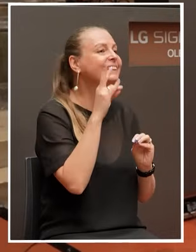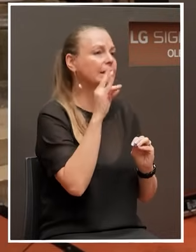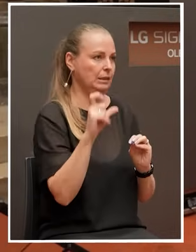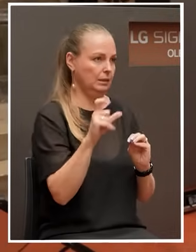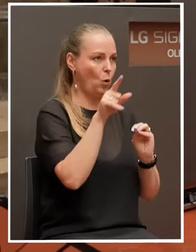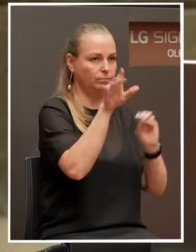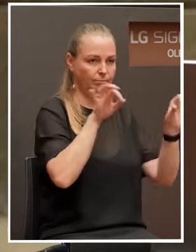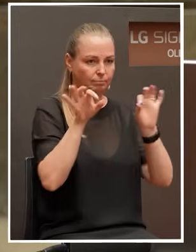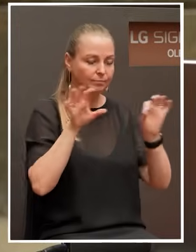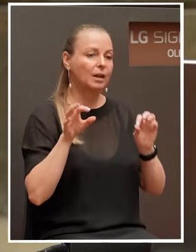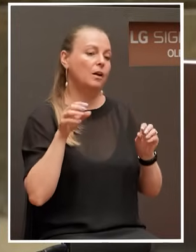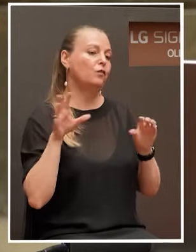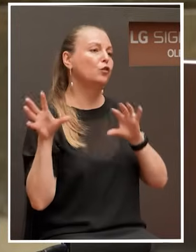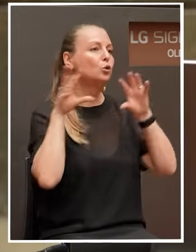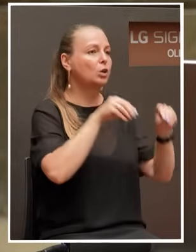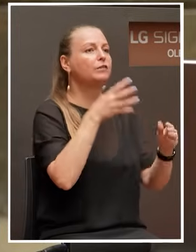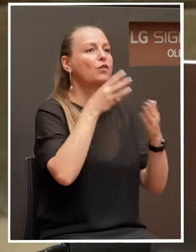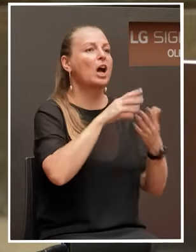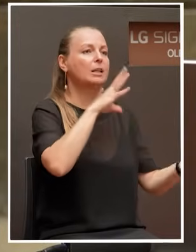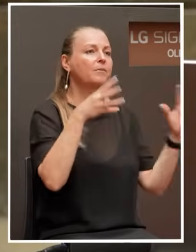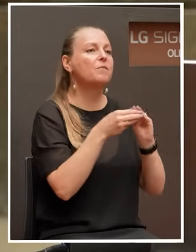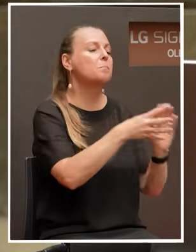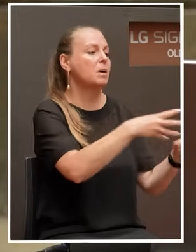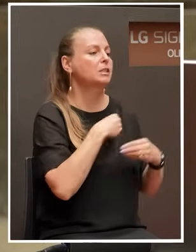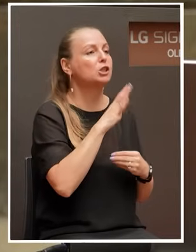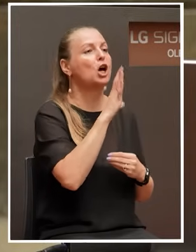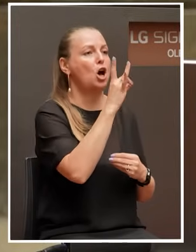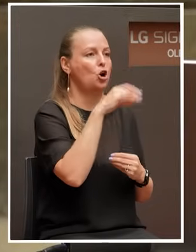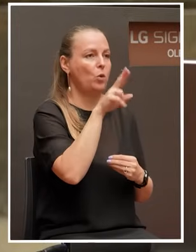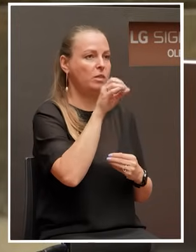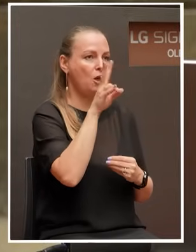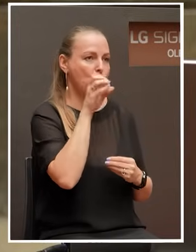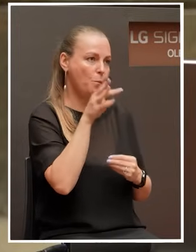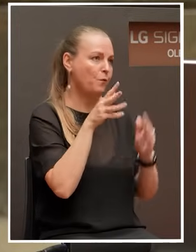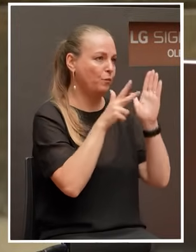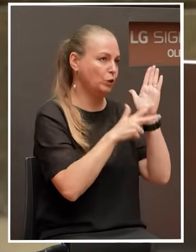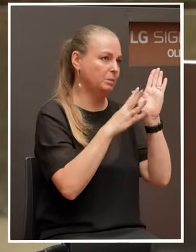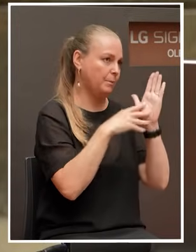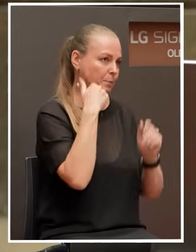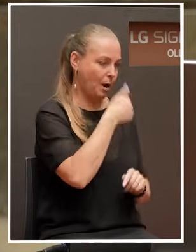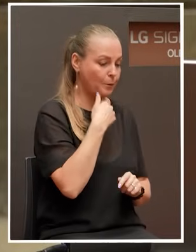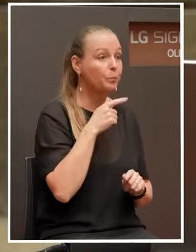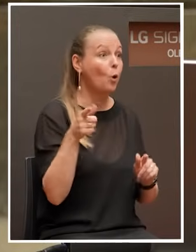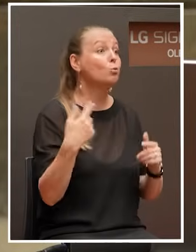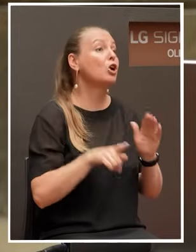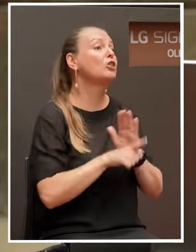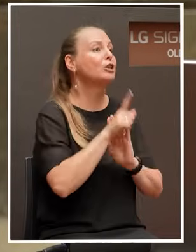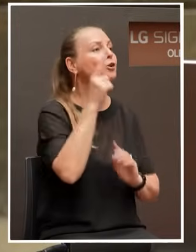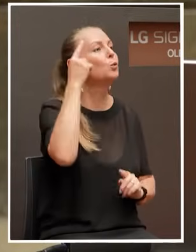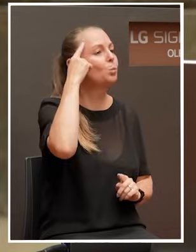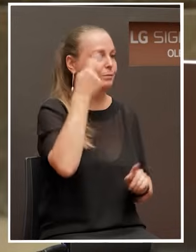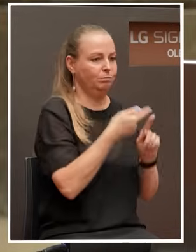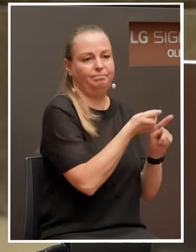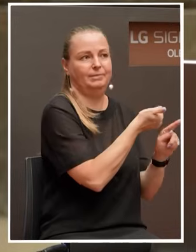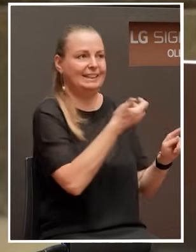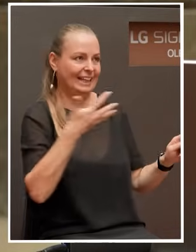свою ретроспективу совместную с Роденом в 1989 году. То есть он уже начинает мыслить группами холстов,